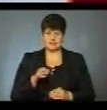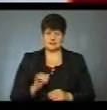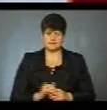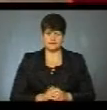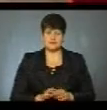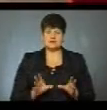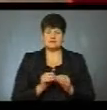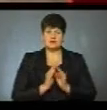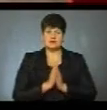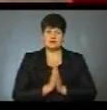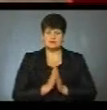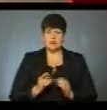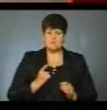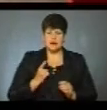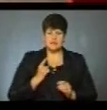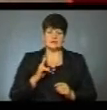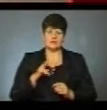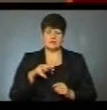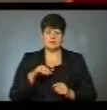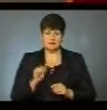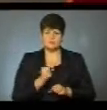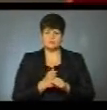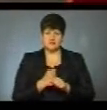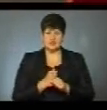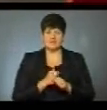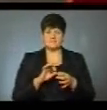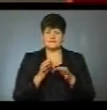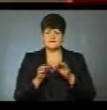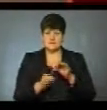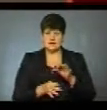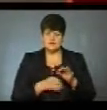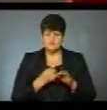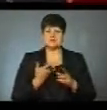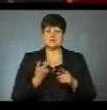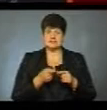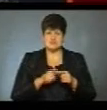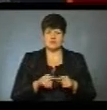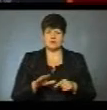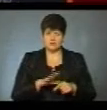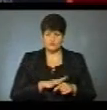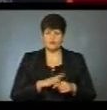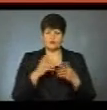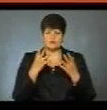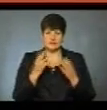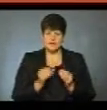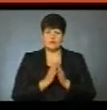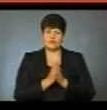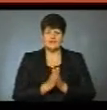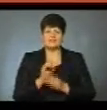Спільна молитва, майстер-клас із виготовлення вервиці та досліди з аніматорами. Так в Тернополі відбувся День молитви за сиріт.